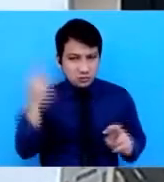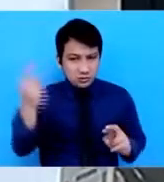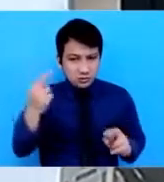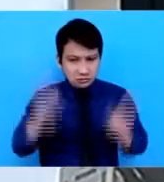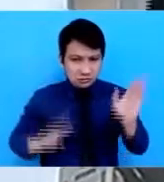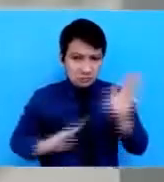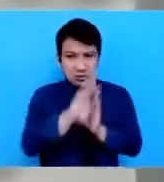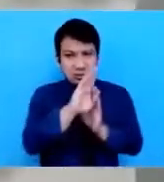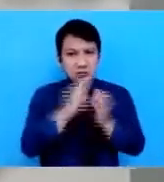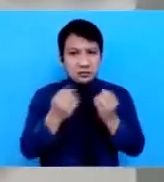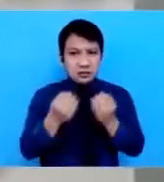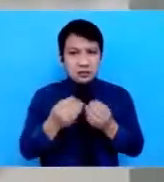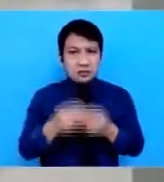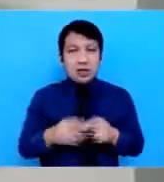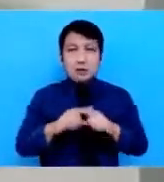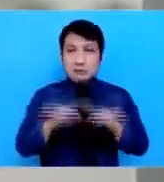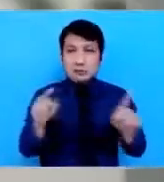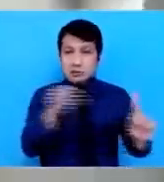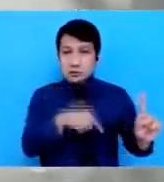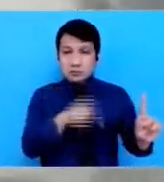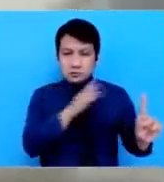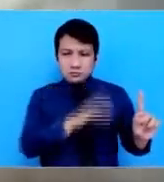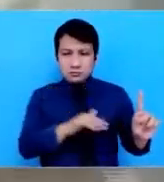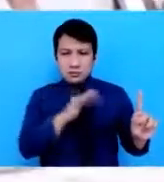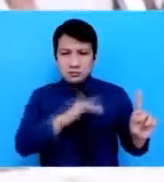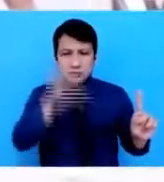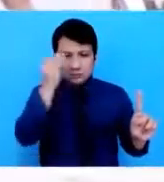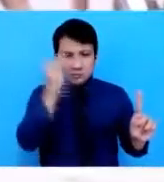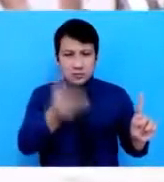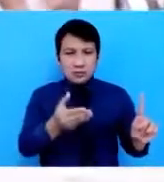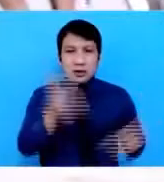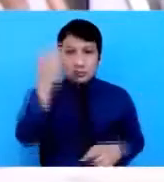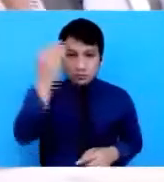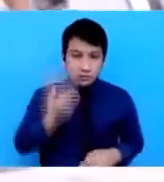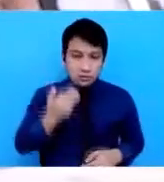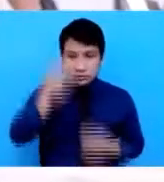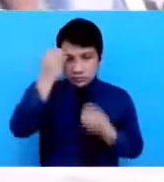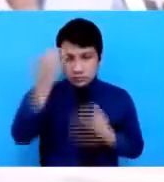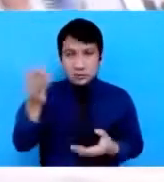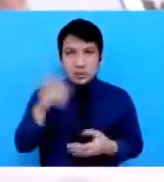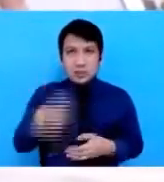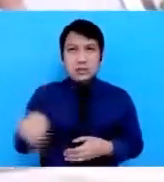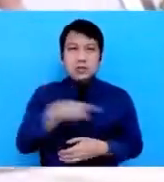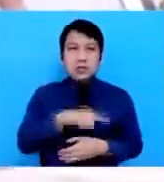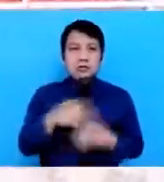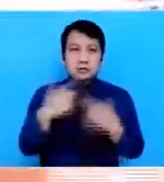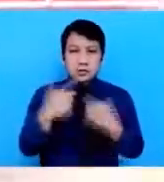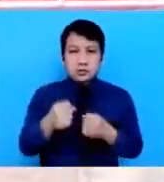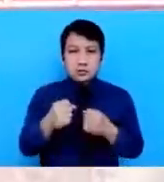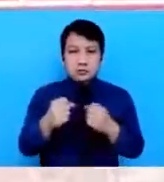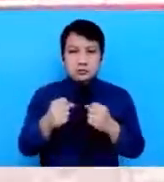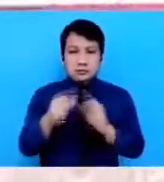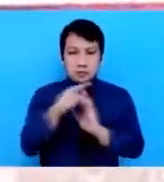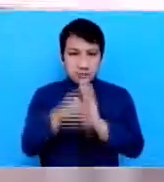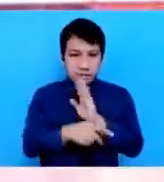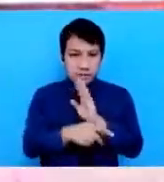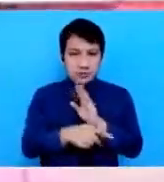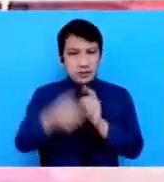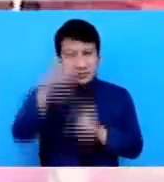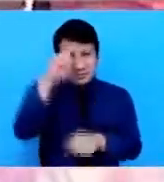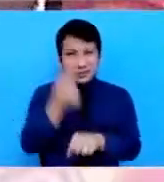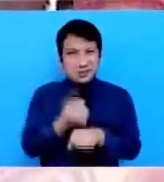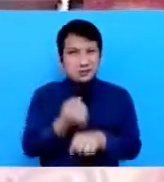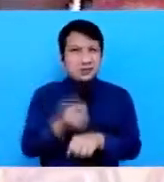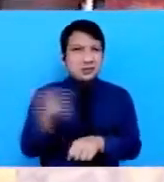kaso. Pero base sa kanilang obserbasyon, ang kakulangan ng mahigpit na implementasyon sa health protocols at katigasan ng ulo ng mga